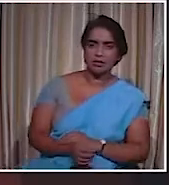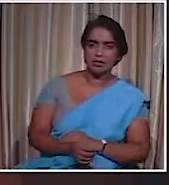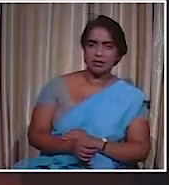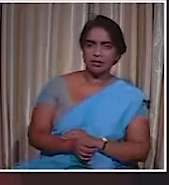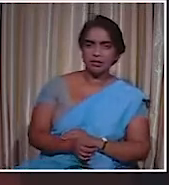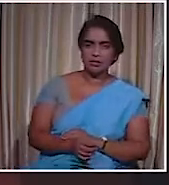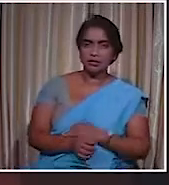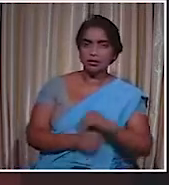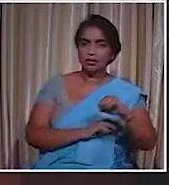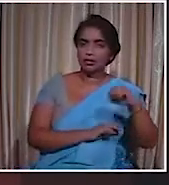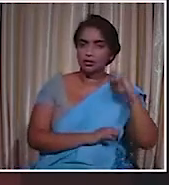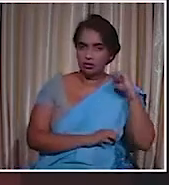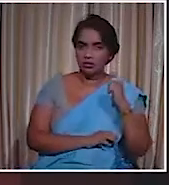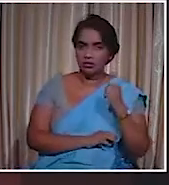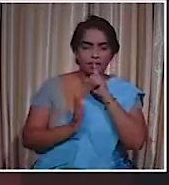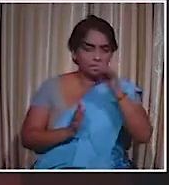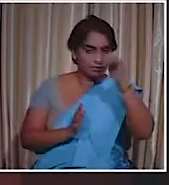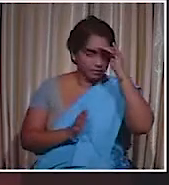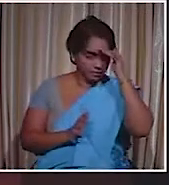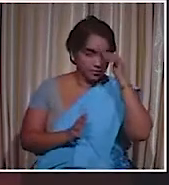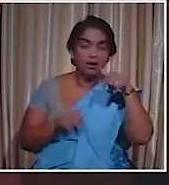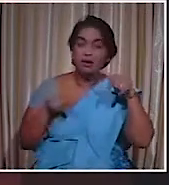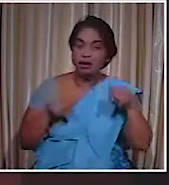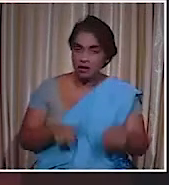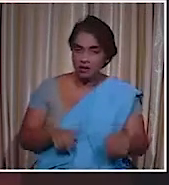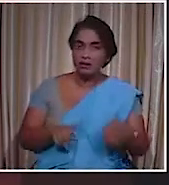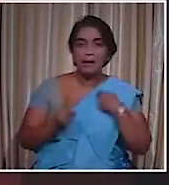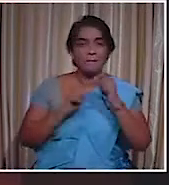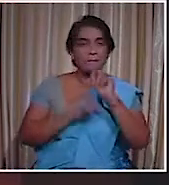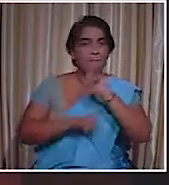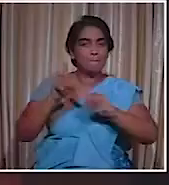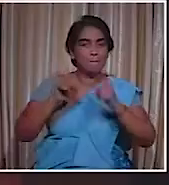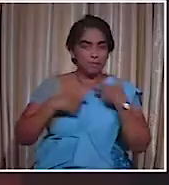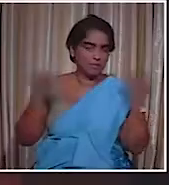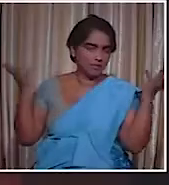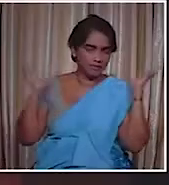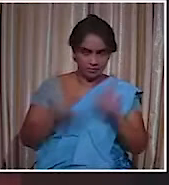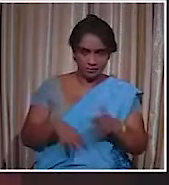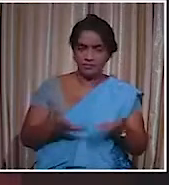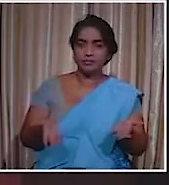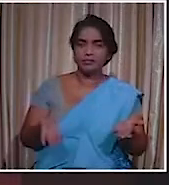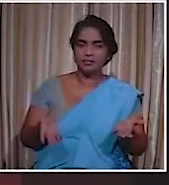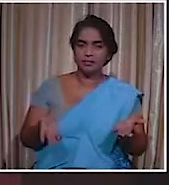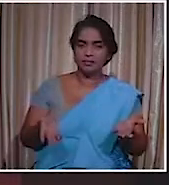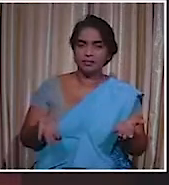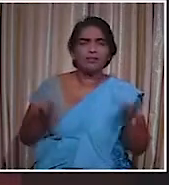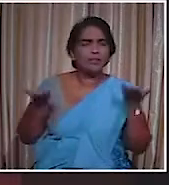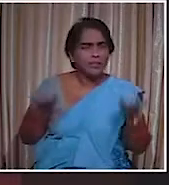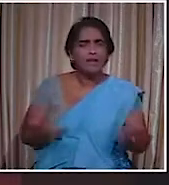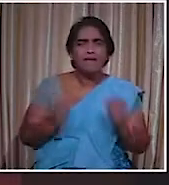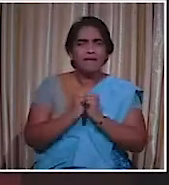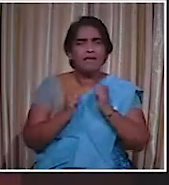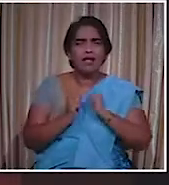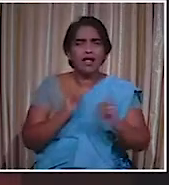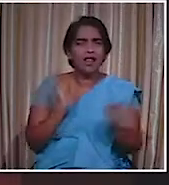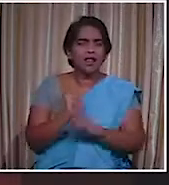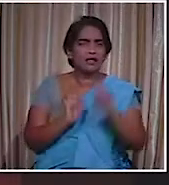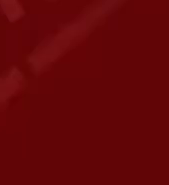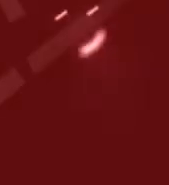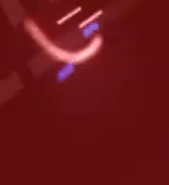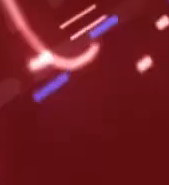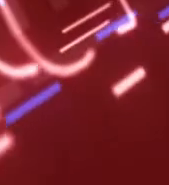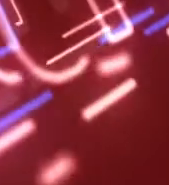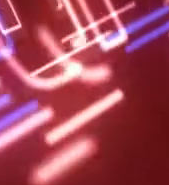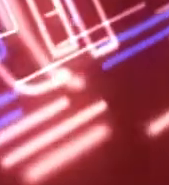තමුන්නාසේට කොණ්ඩක් තියනවා නම් බහිනෝක මහපාරට අද මේ අපි පාර්ලිමේන්තුවේ රැස් වෙනවා මොකක්ද මේකෙන් ලක්ෂ 220ට තියෙන